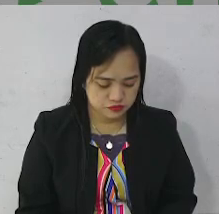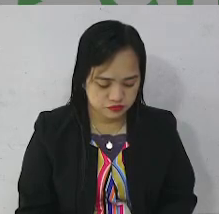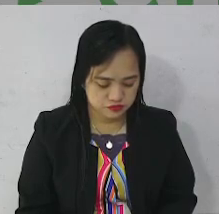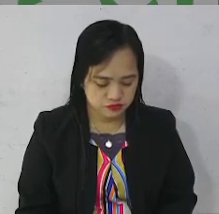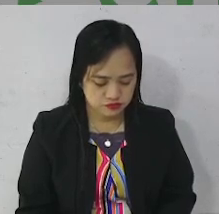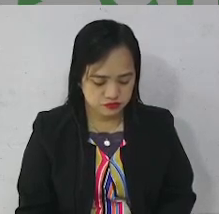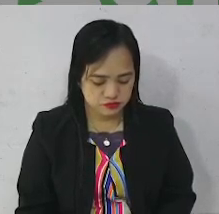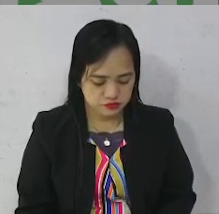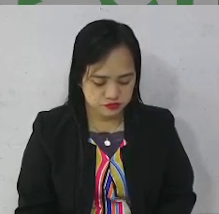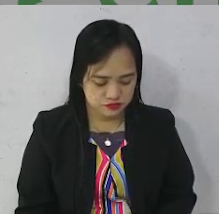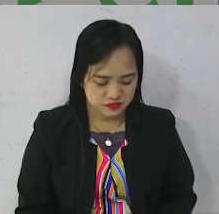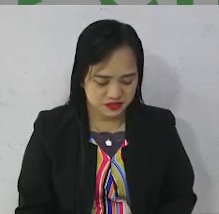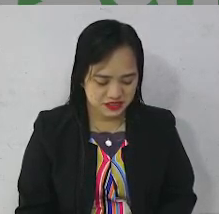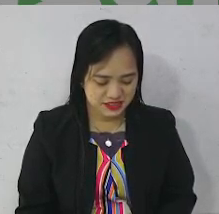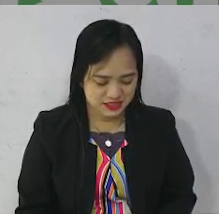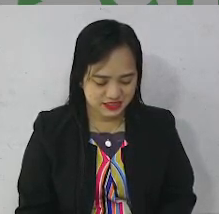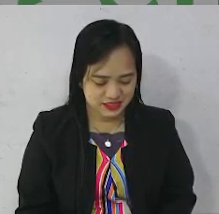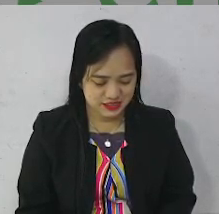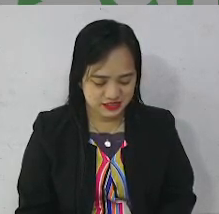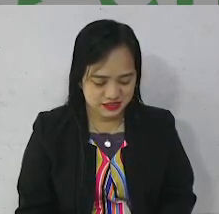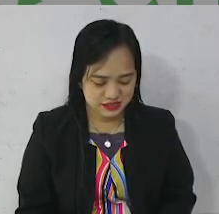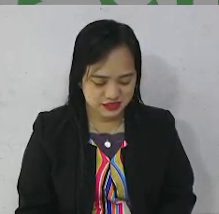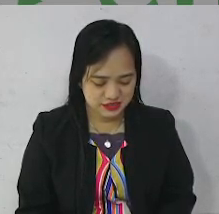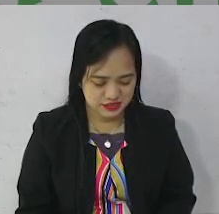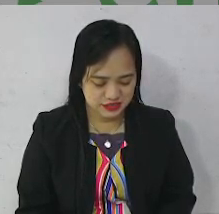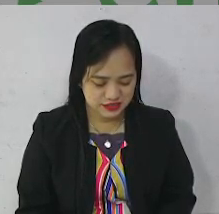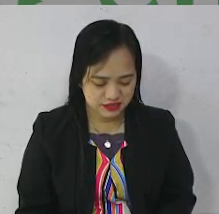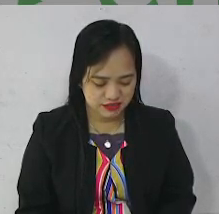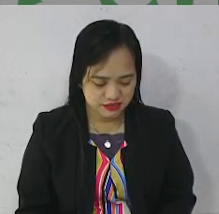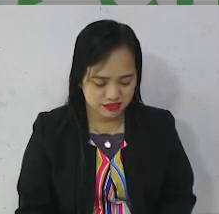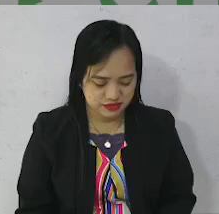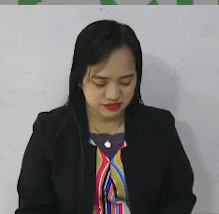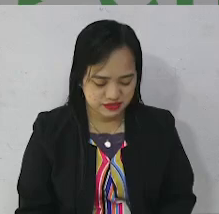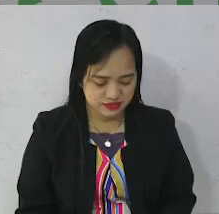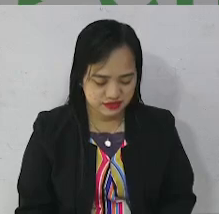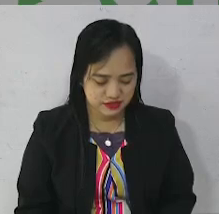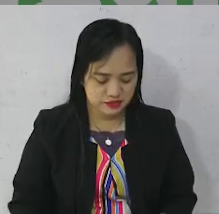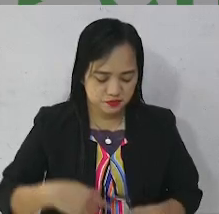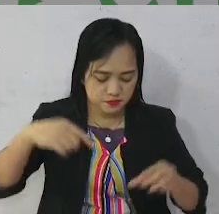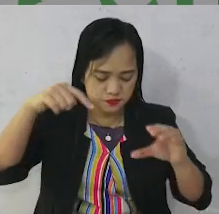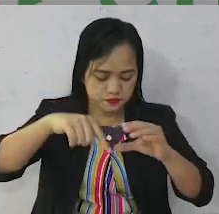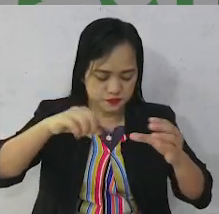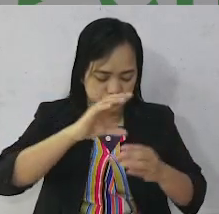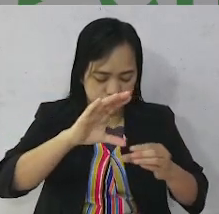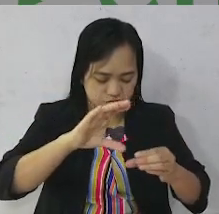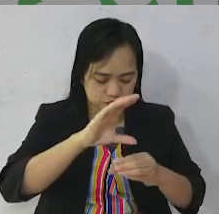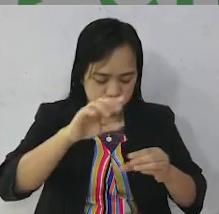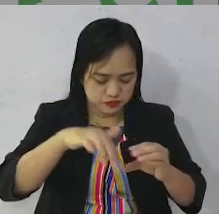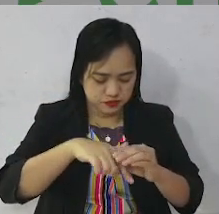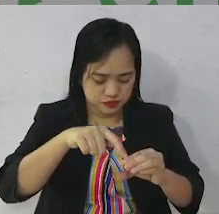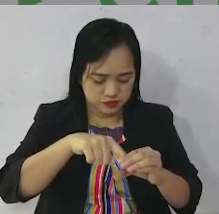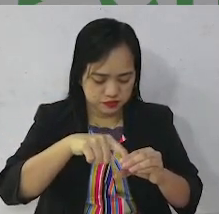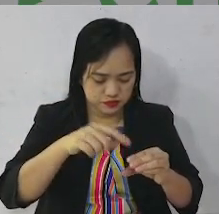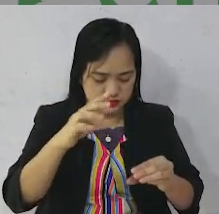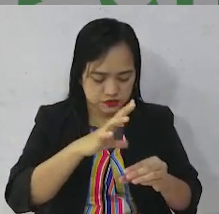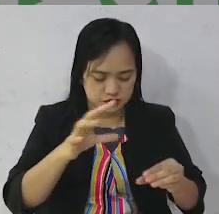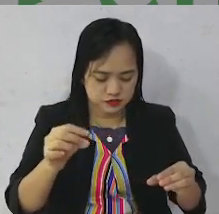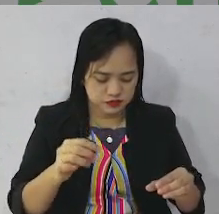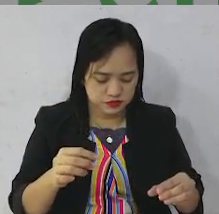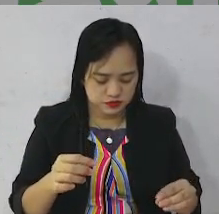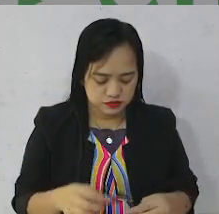mainit daw ang kape ilalagay mo daliri mo sa tasa sa labas tapos